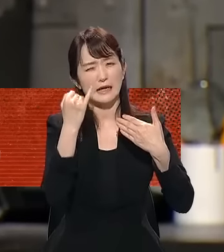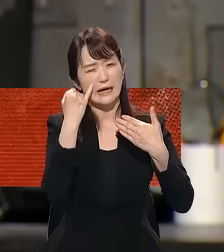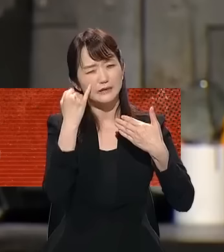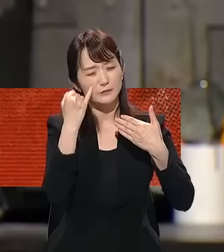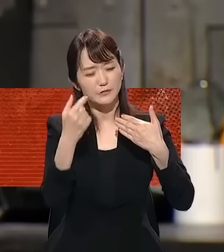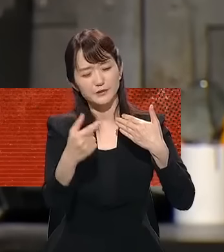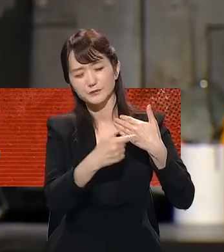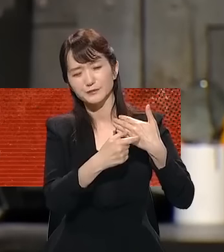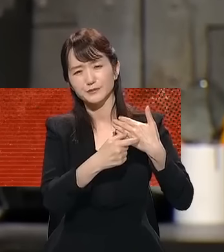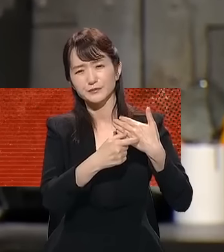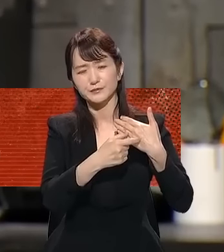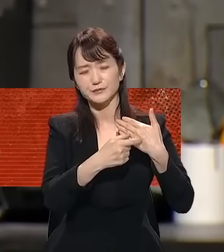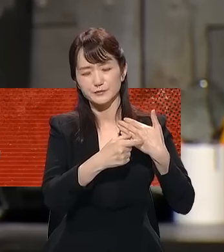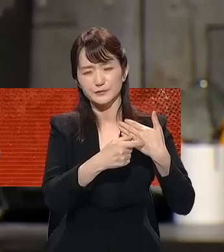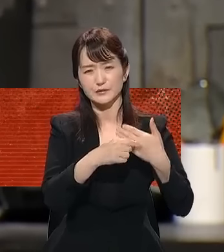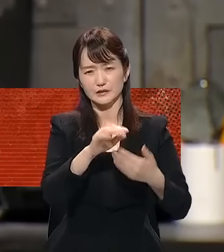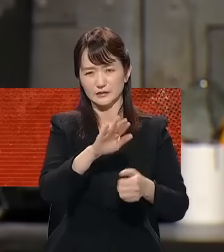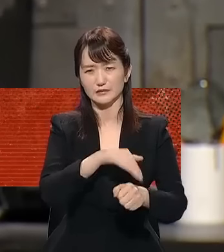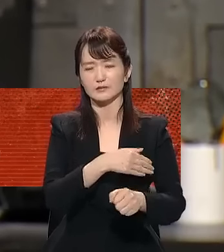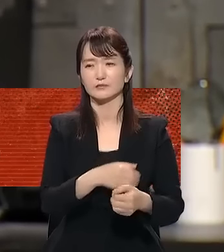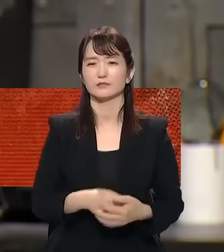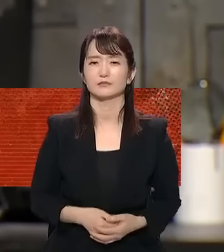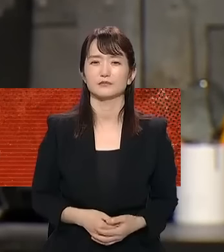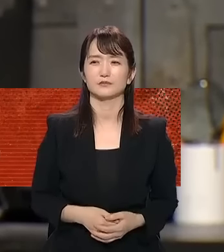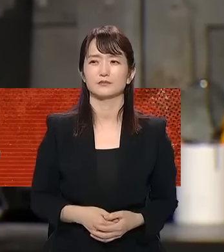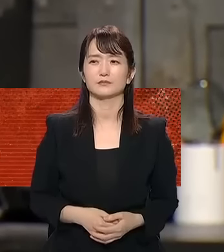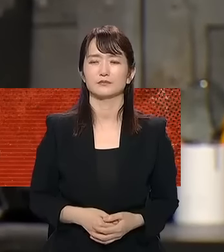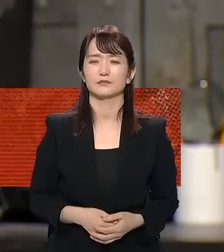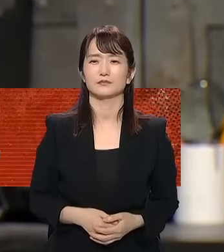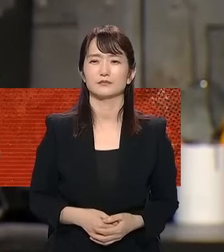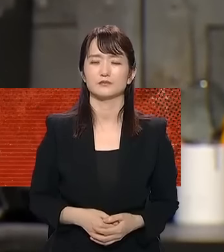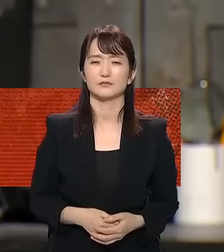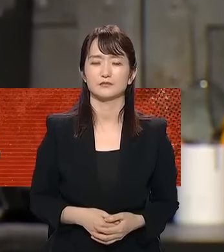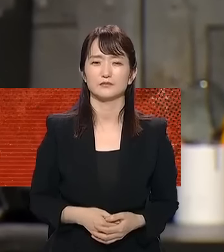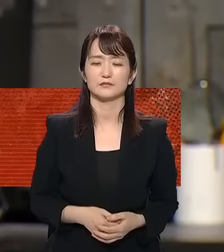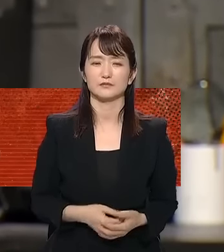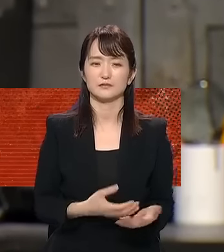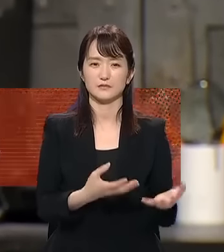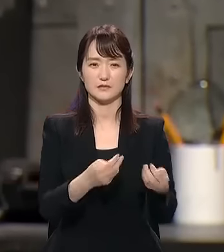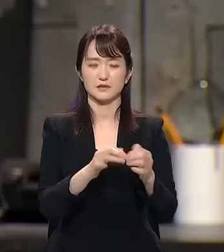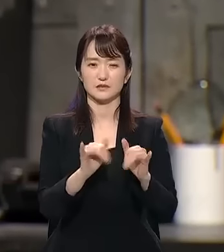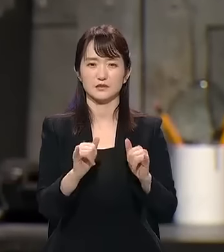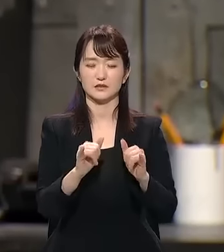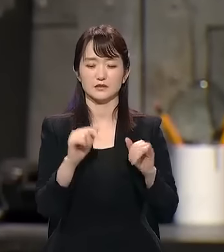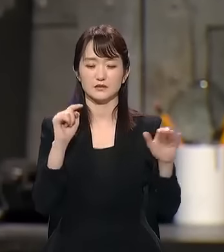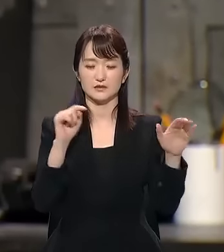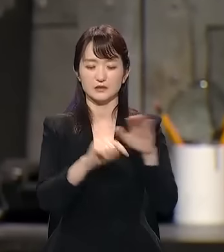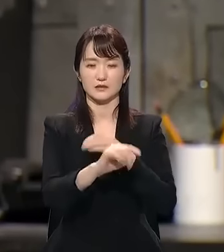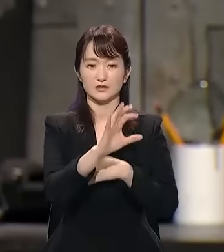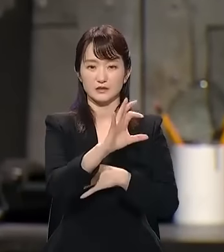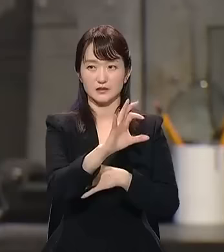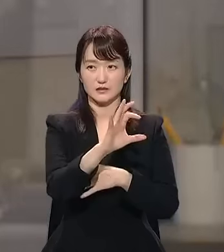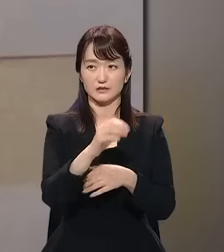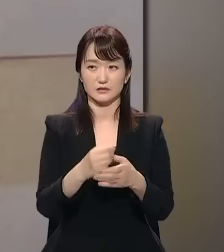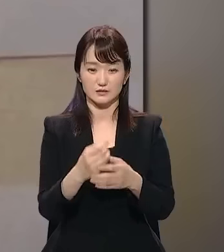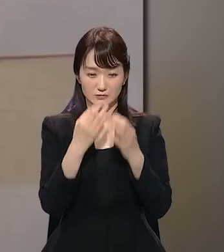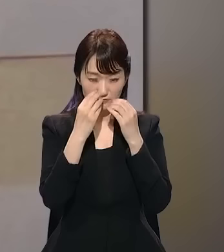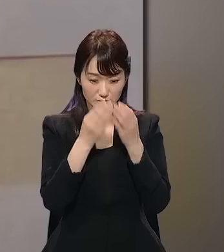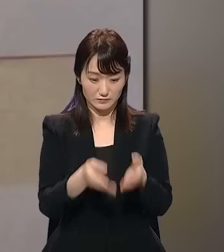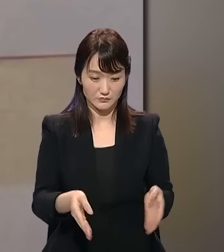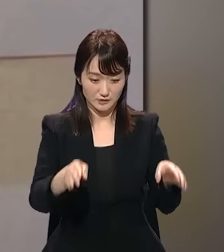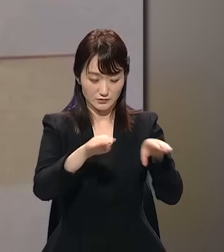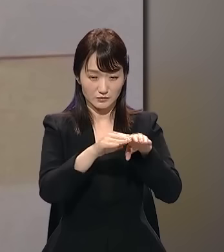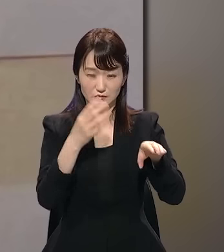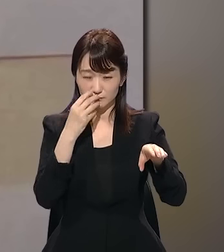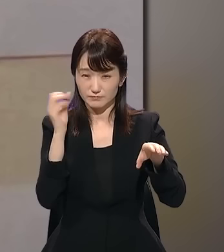같아요 지금 아줌마 아니라도 예를 들어서 뭐 공중화장실을 변기에 쓰레기 막 버리고 이런 거는 사실은 도덕적으로 안 되는